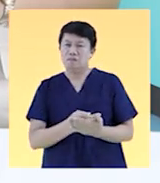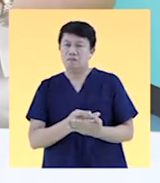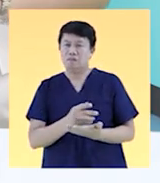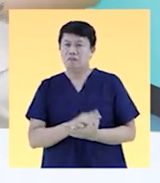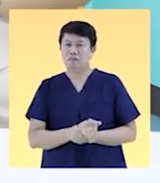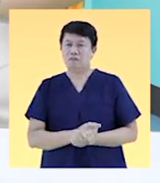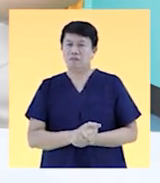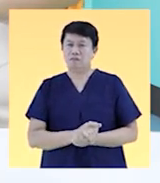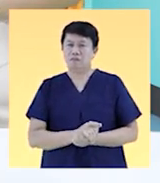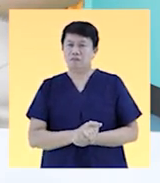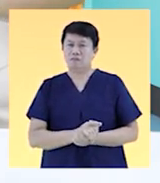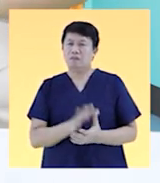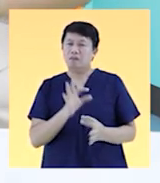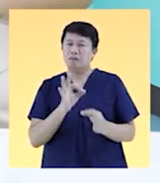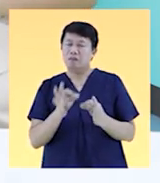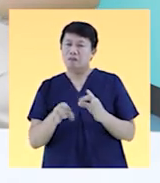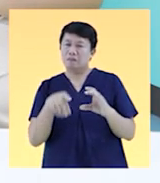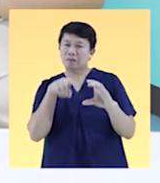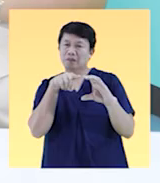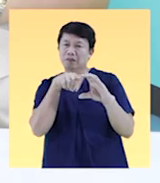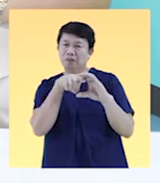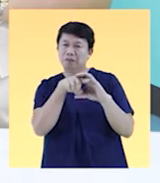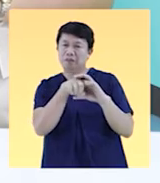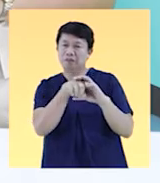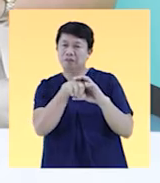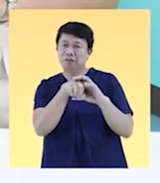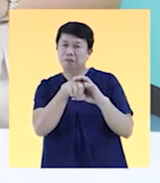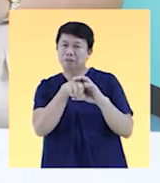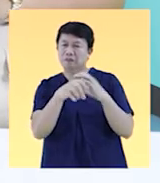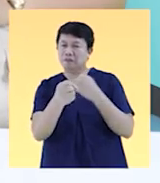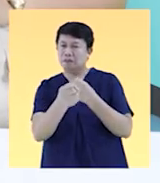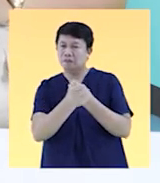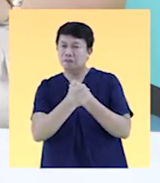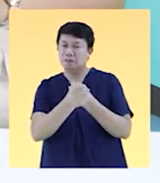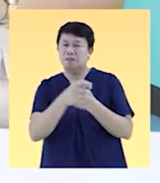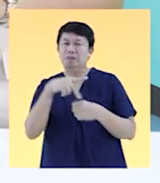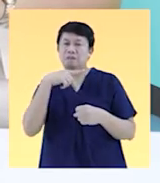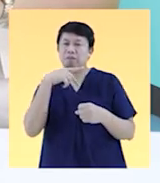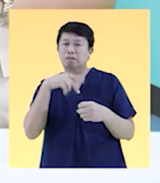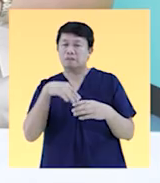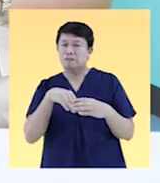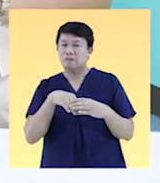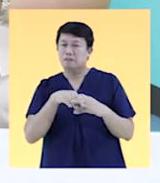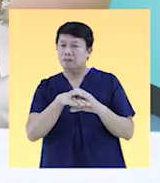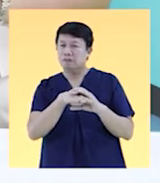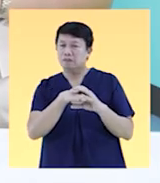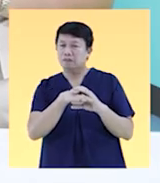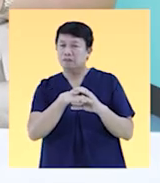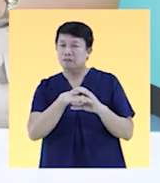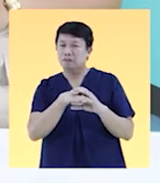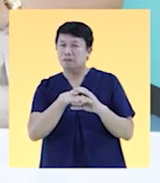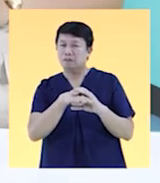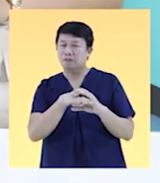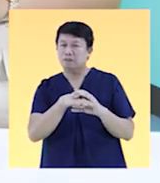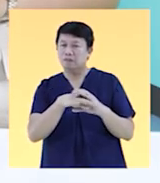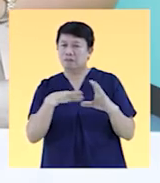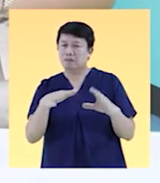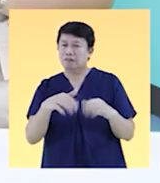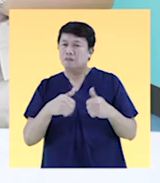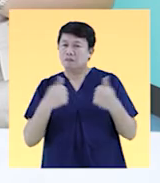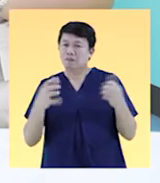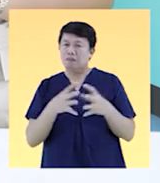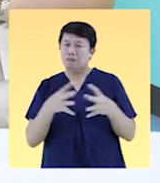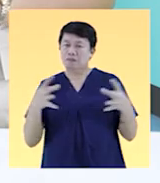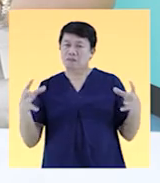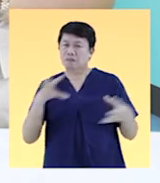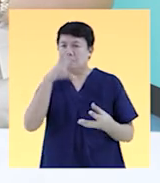1,920 pesos. Kung idedeposito niya ang kanyang ipon sa alkansya, magkano